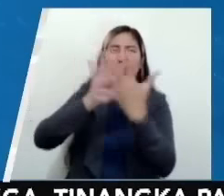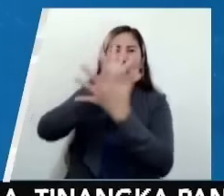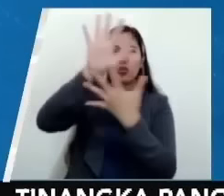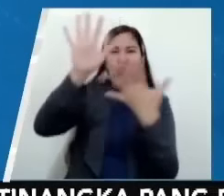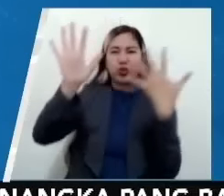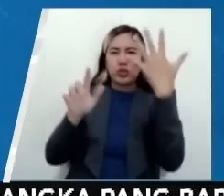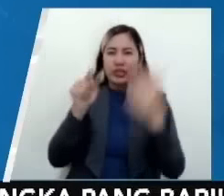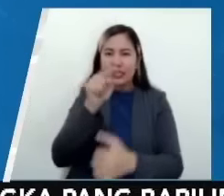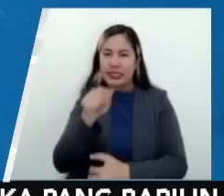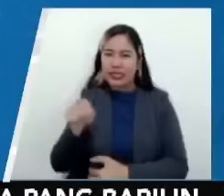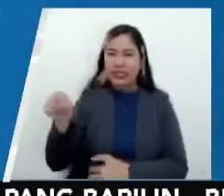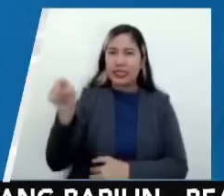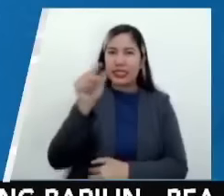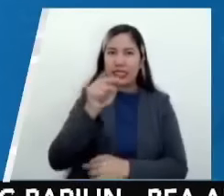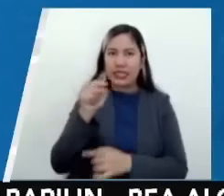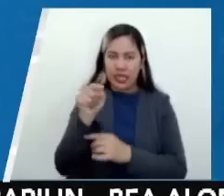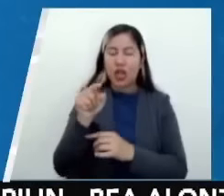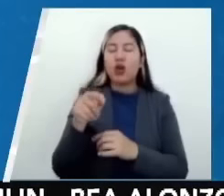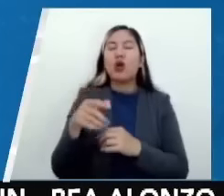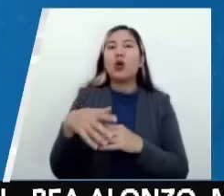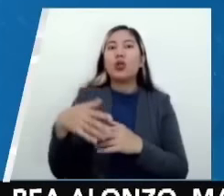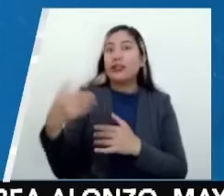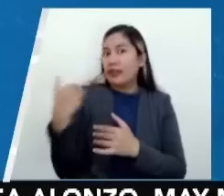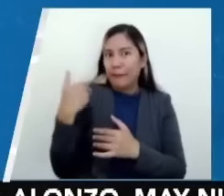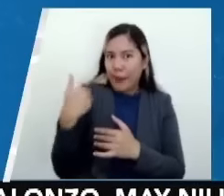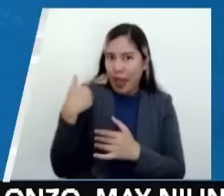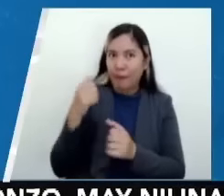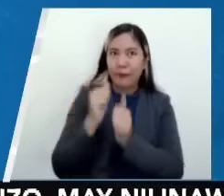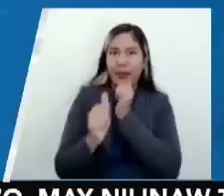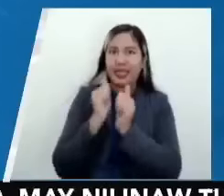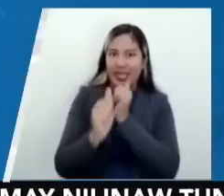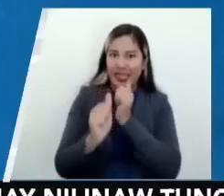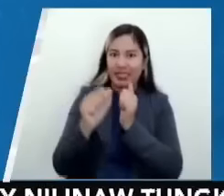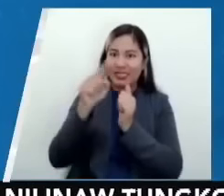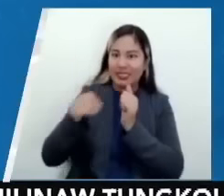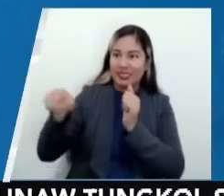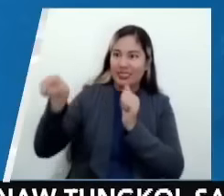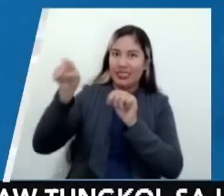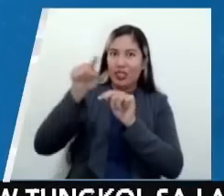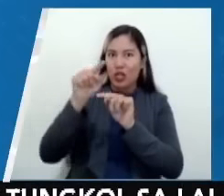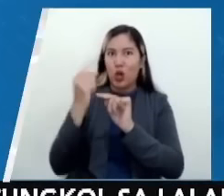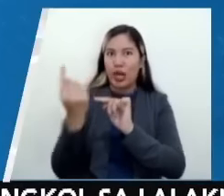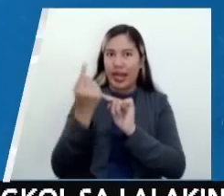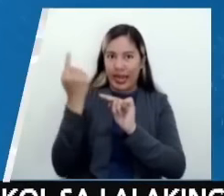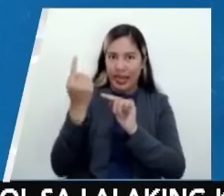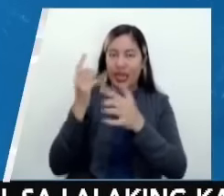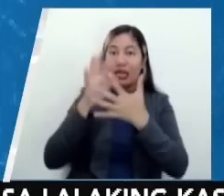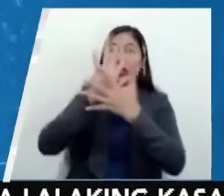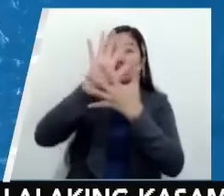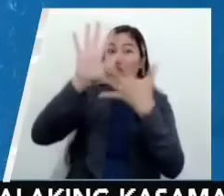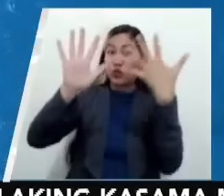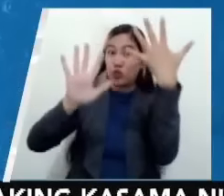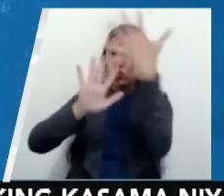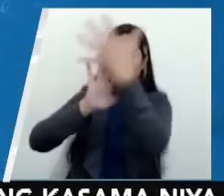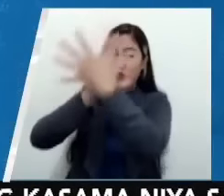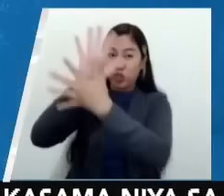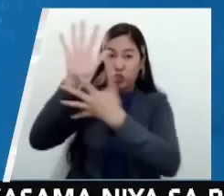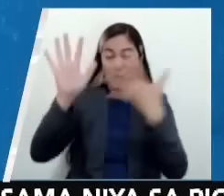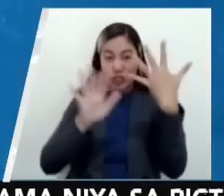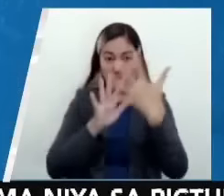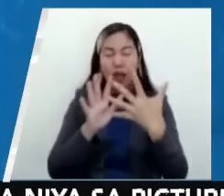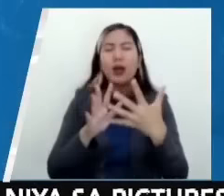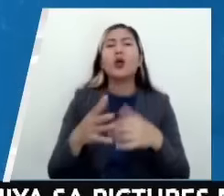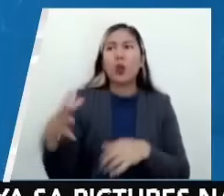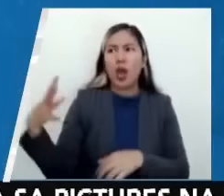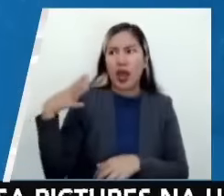balita. Pagsapit naman ng gabi, posible rin pong tumama o lumapit ang bagyo sa Babuyan Islands, tsaka